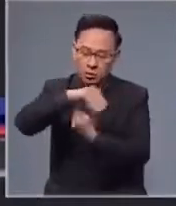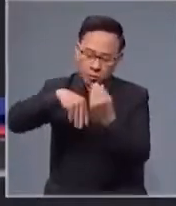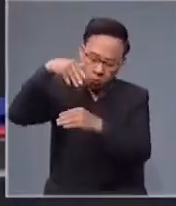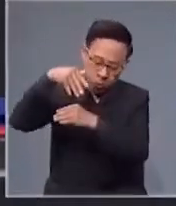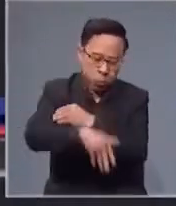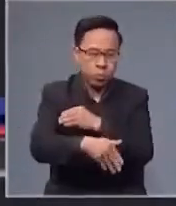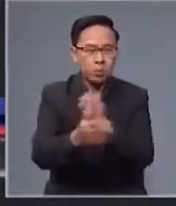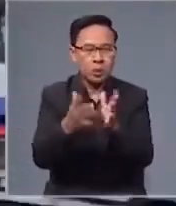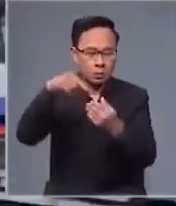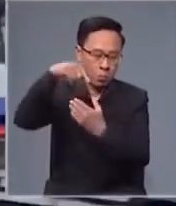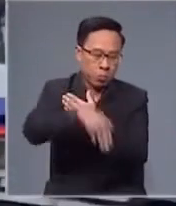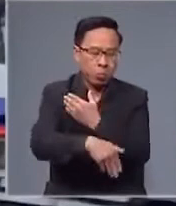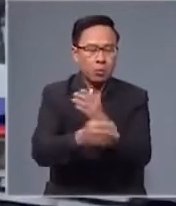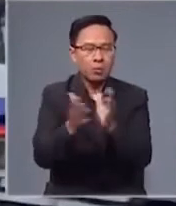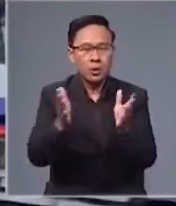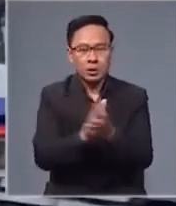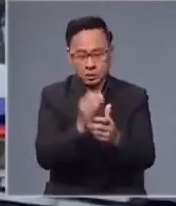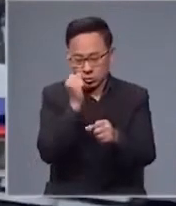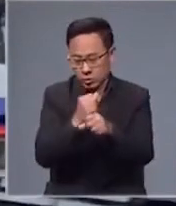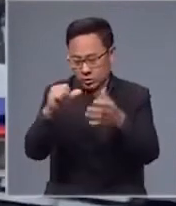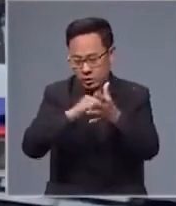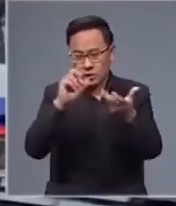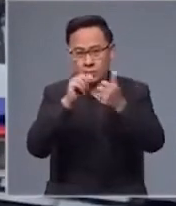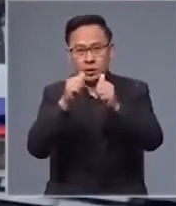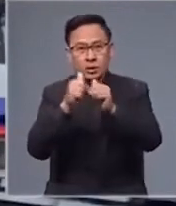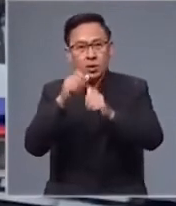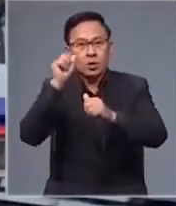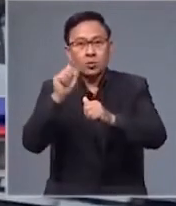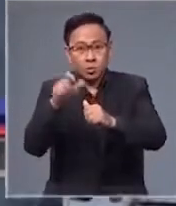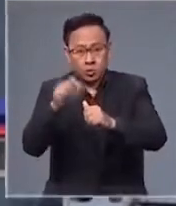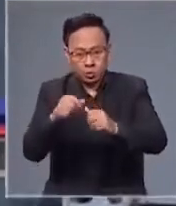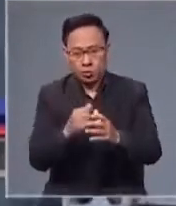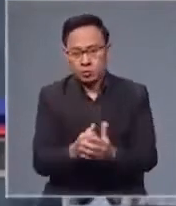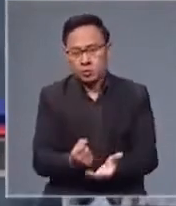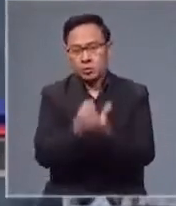เป็นอย่างมากจำเป็นอย่างยิ่งที่ต้องดำเนินการแก้ไข